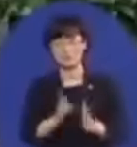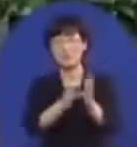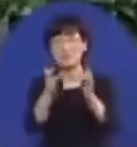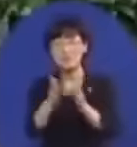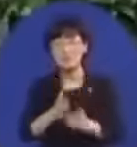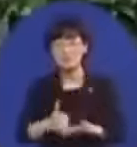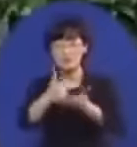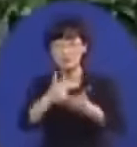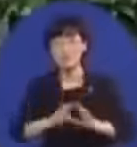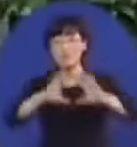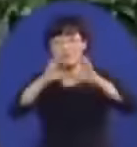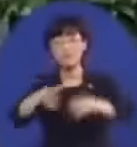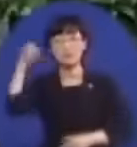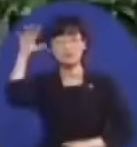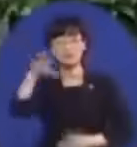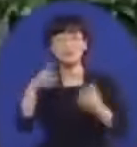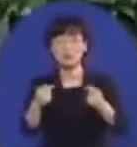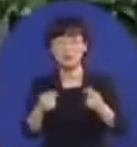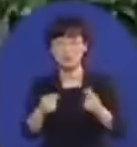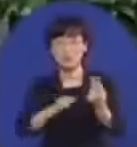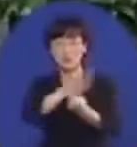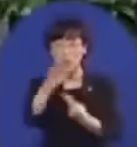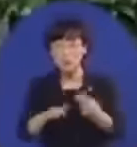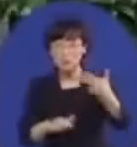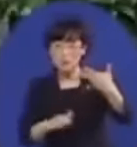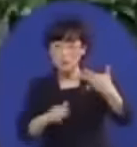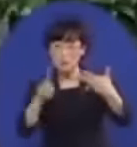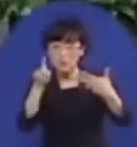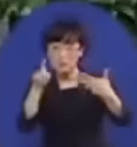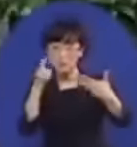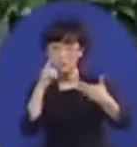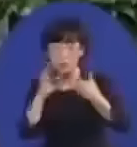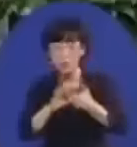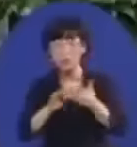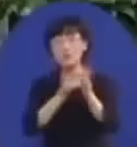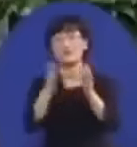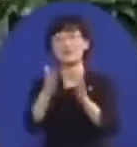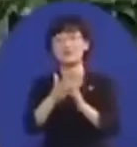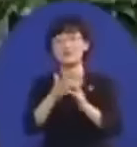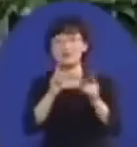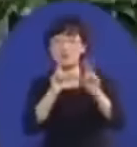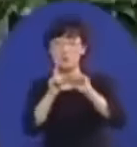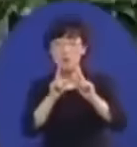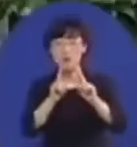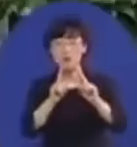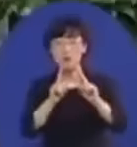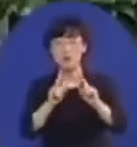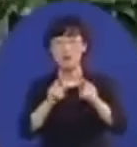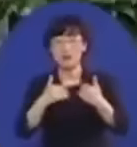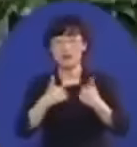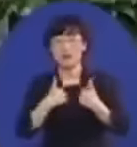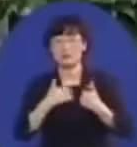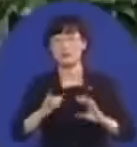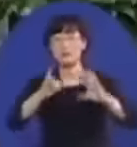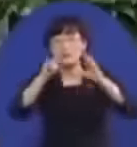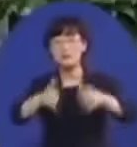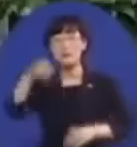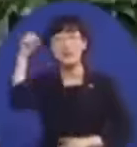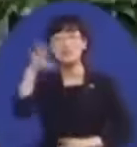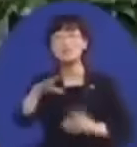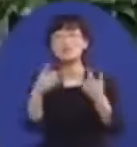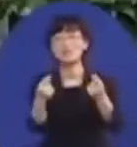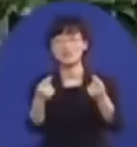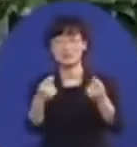예수님은 세상의 빛입니다. 요한복음 8장 12절에 예수께서 또 말씀하여 이르시되 나는 세상의